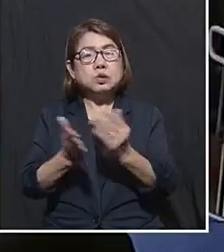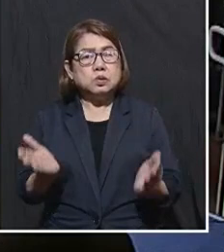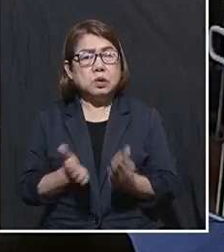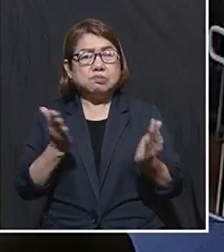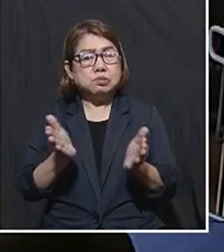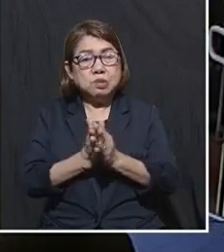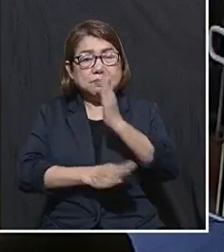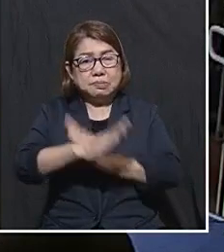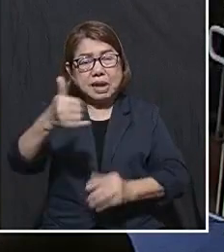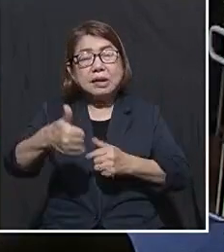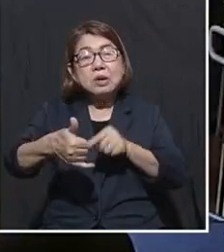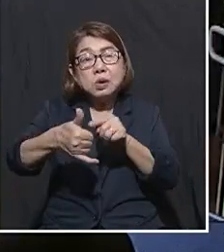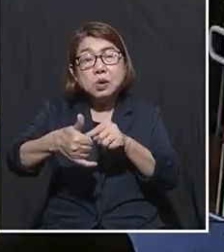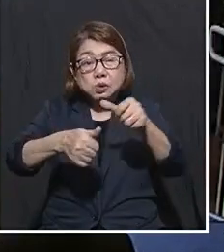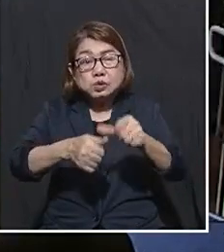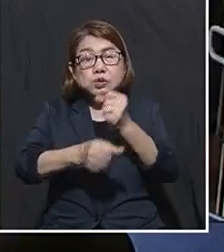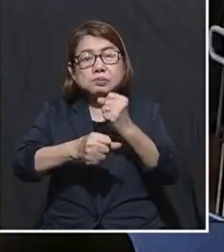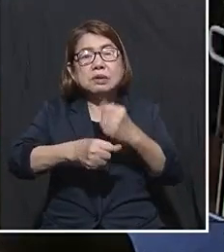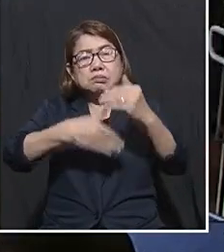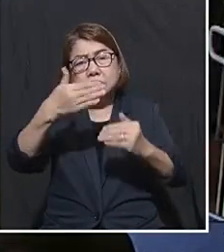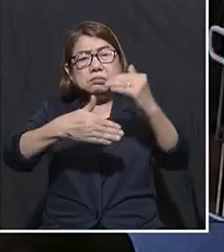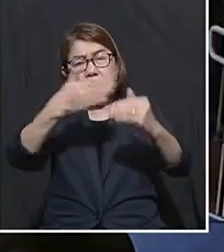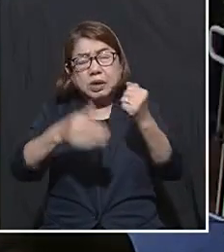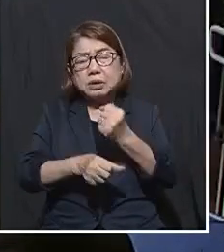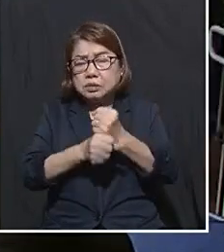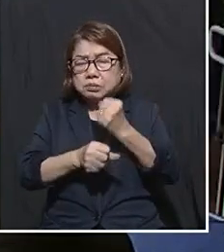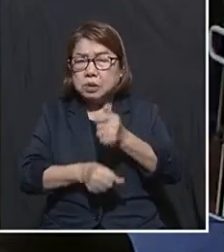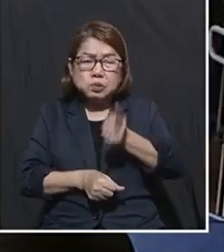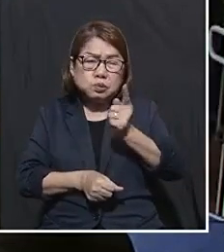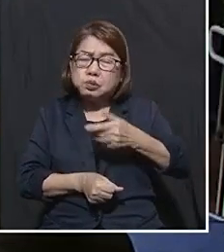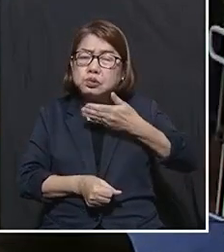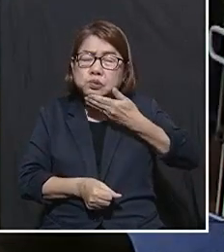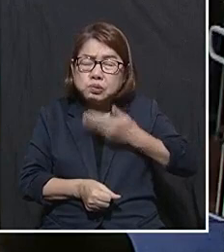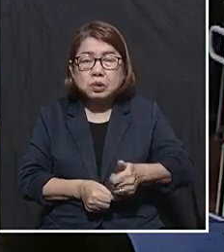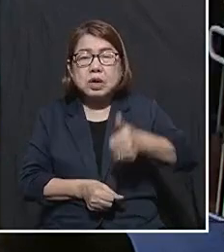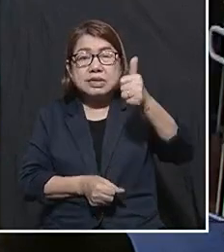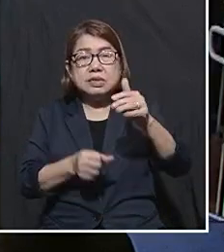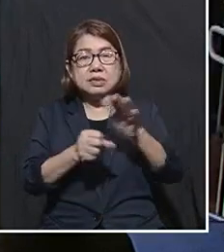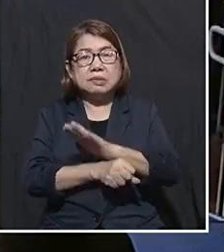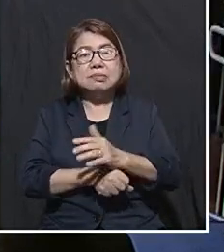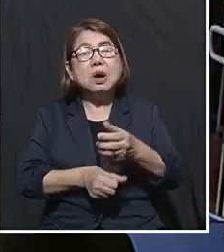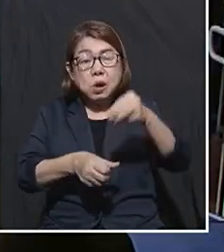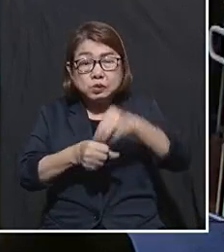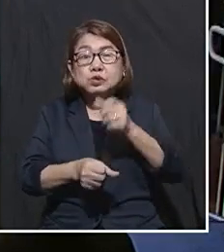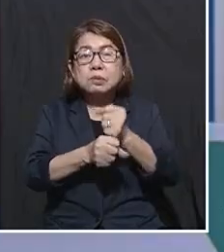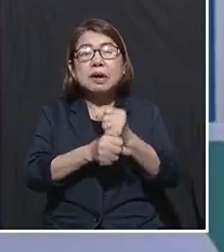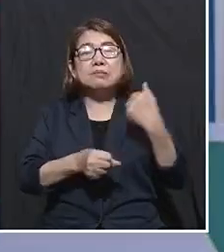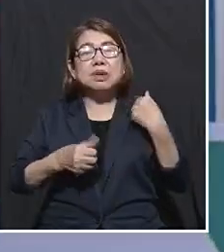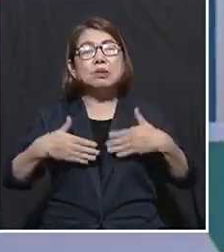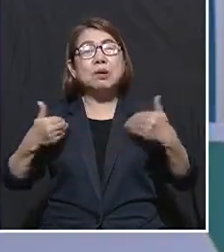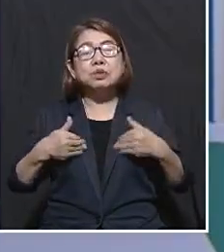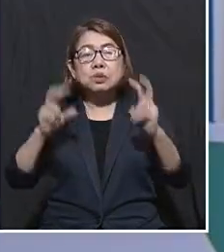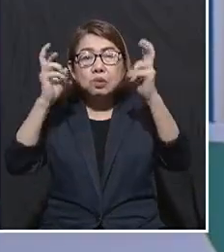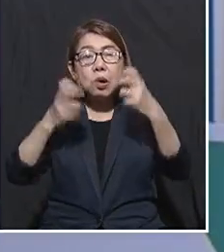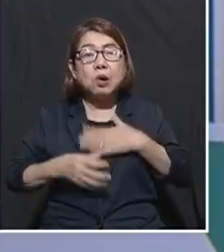พัฒนาคนพิการในสถานประกอบการนั้นๆให้ทำงานอย่างมีประสิทธิภาพและมีความสุขค่ะทาร์เก็ตของเรานะ